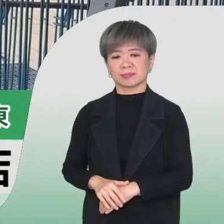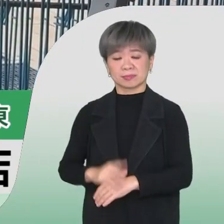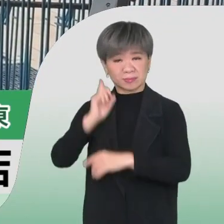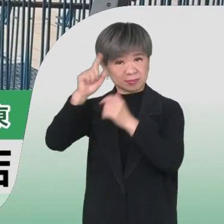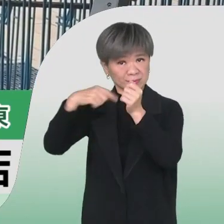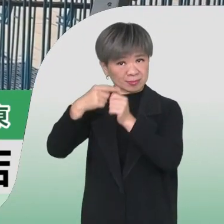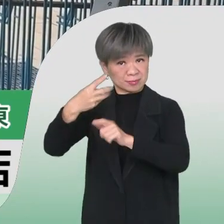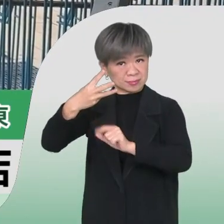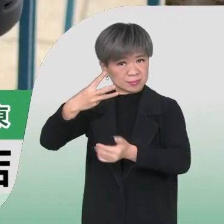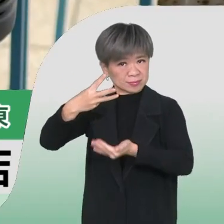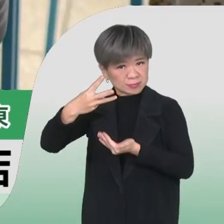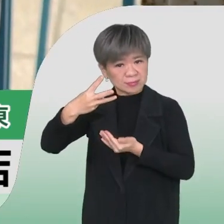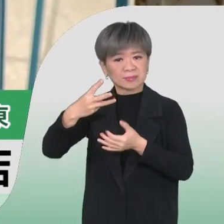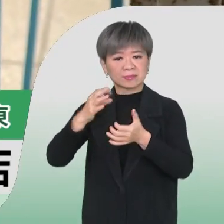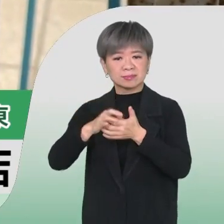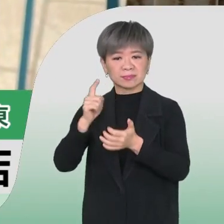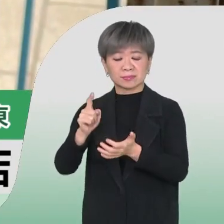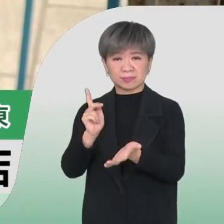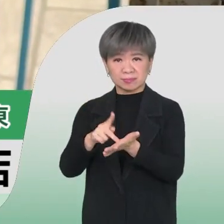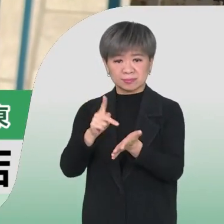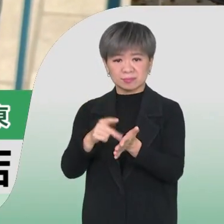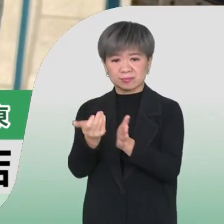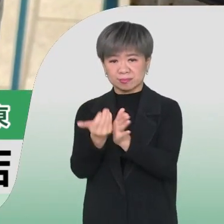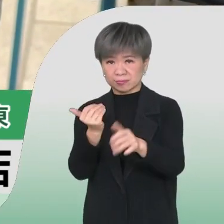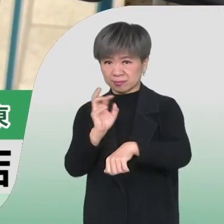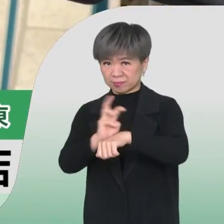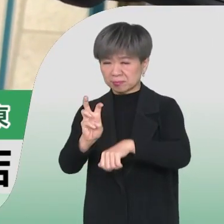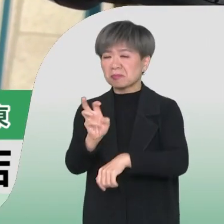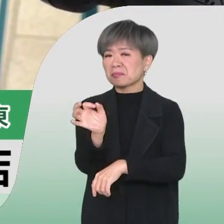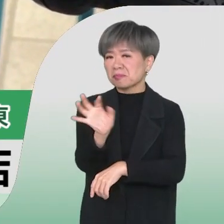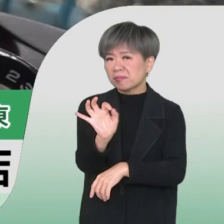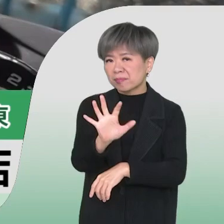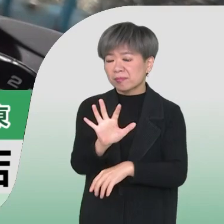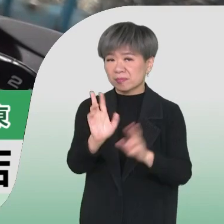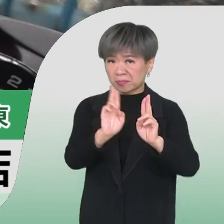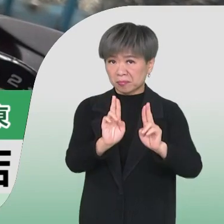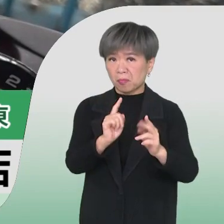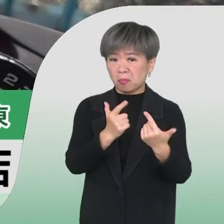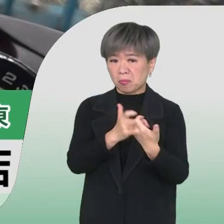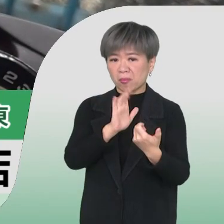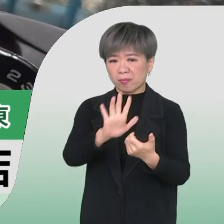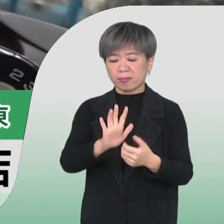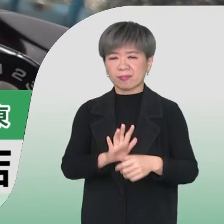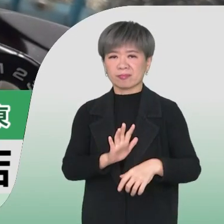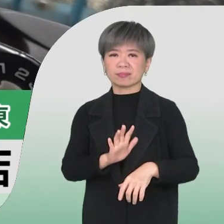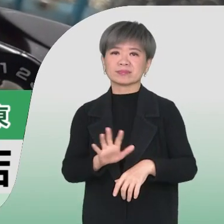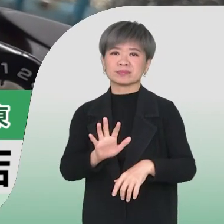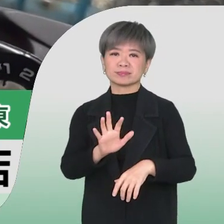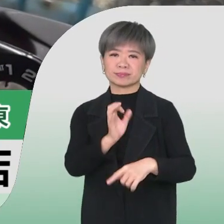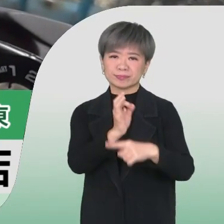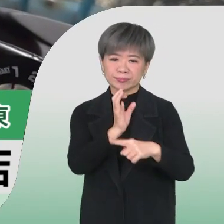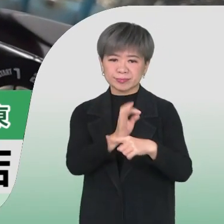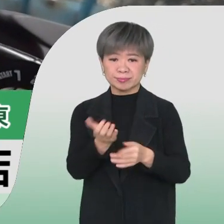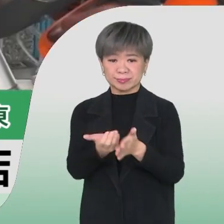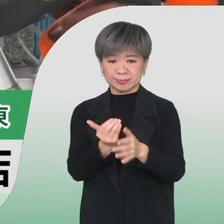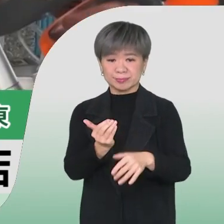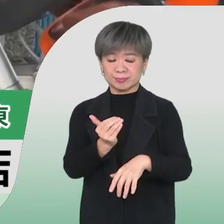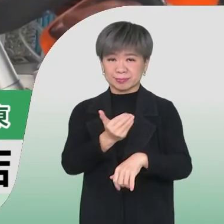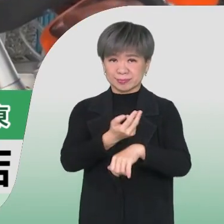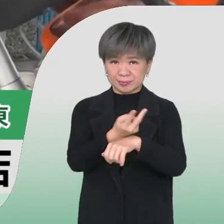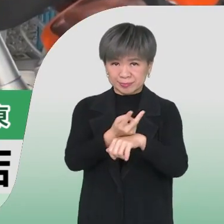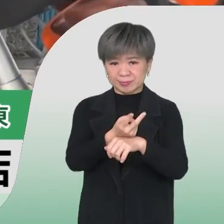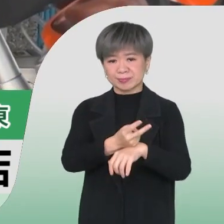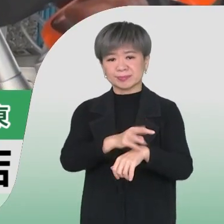3月以前，票私人车前30分钟50元，天普车三系半价油费，前2点做每